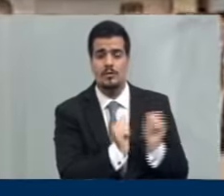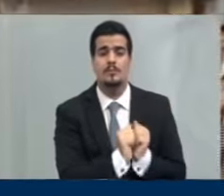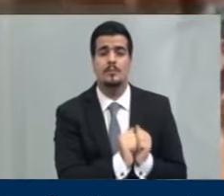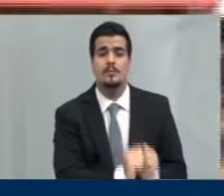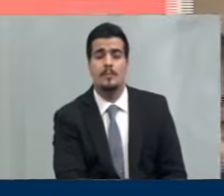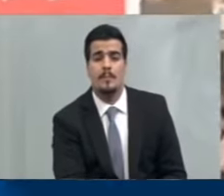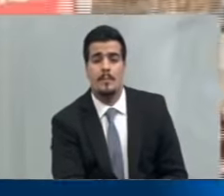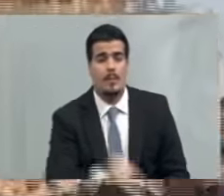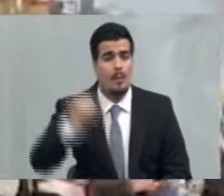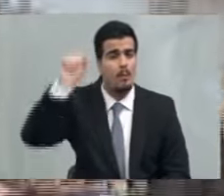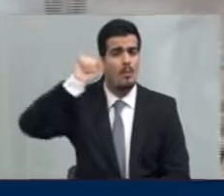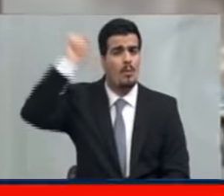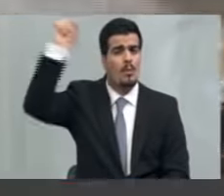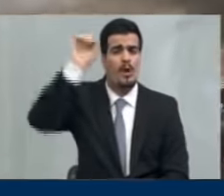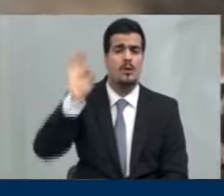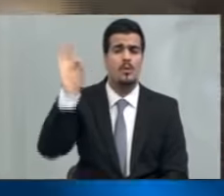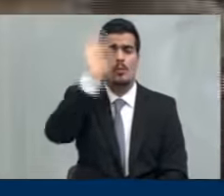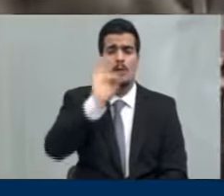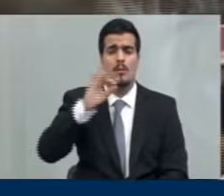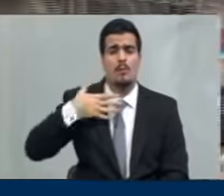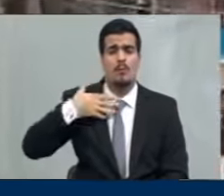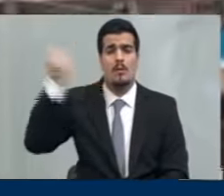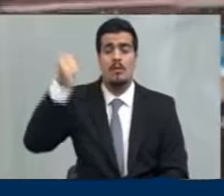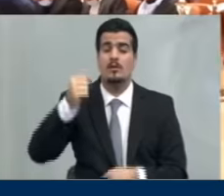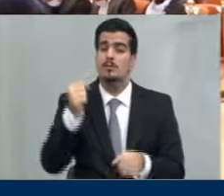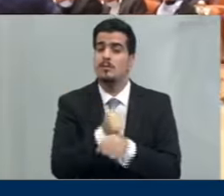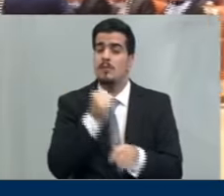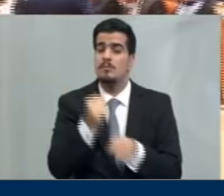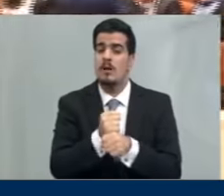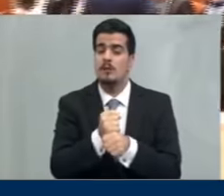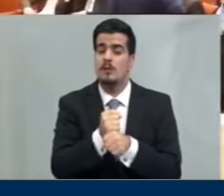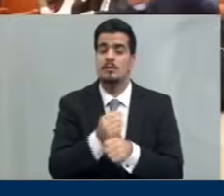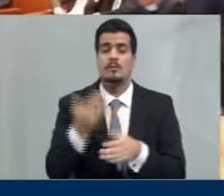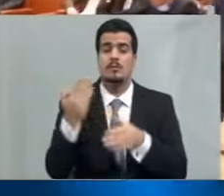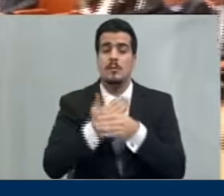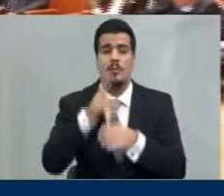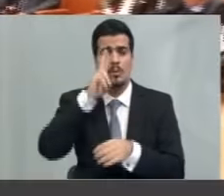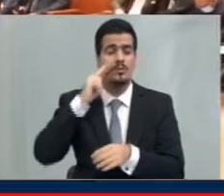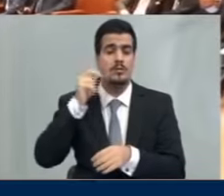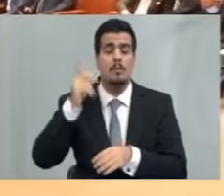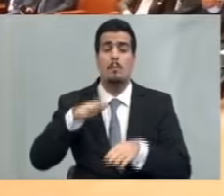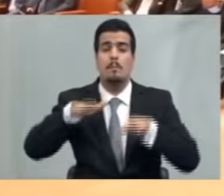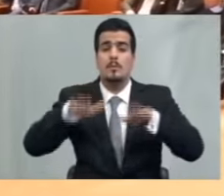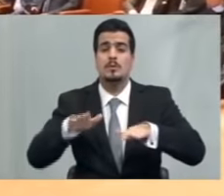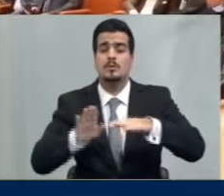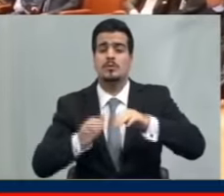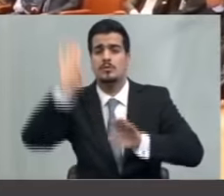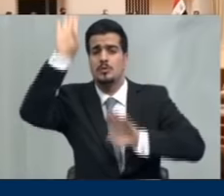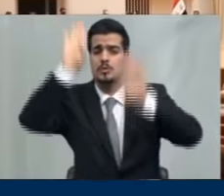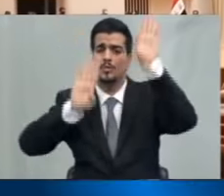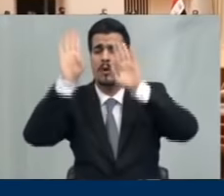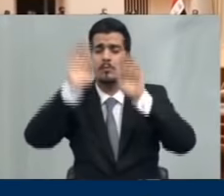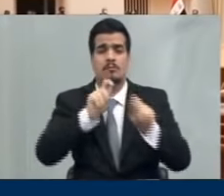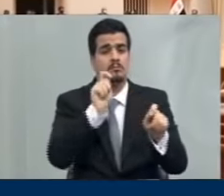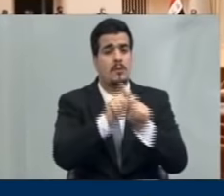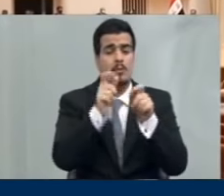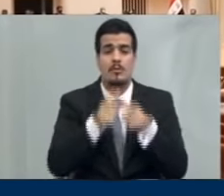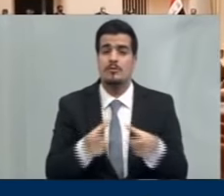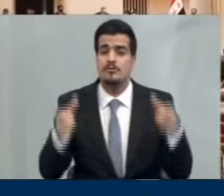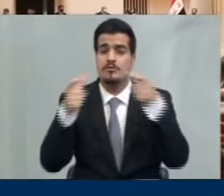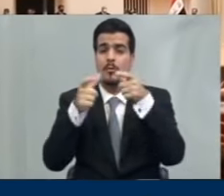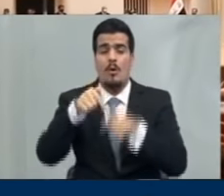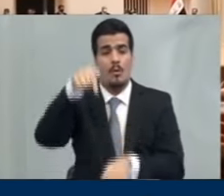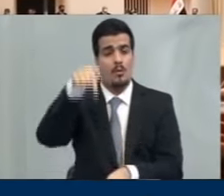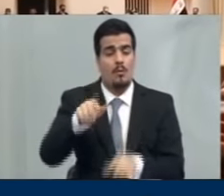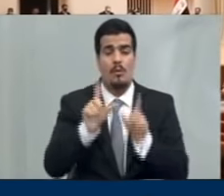استحوذت التظاهرات في محافظة السليمانية بإقليم كردستان على اهتمام مجلس النواب، حيث وجه في جلسته اليوم